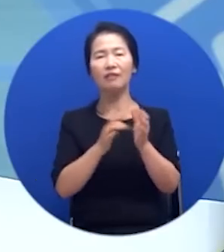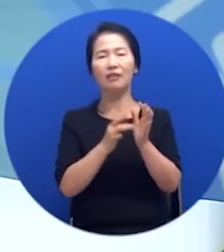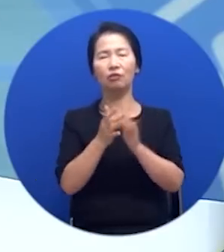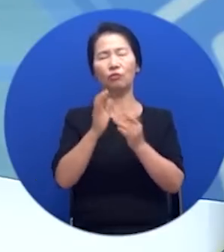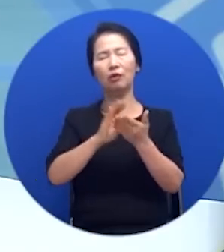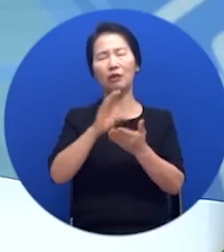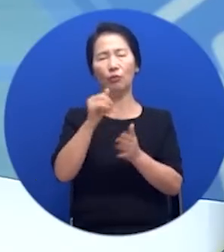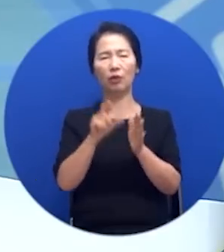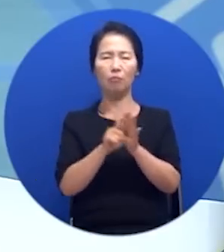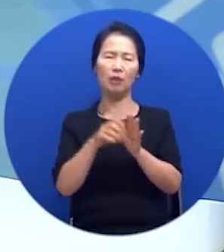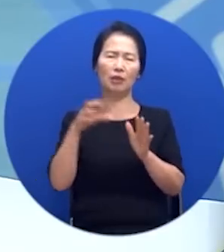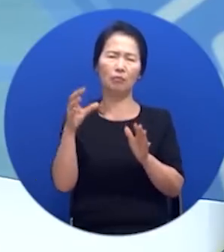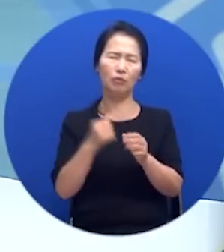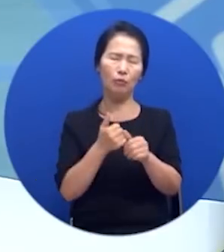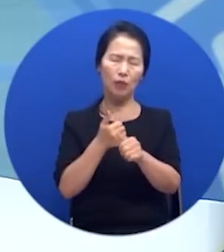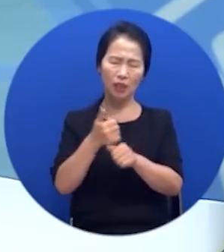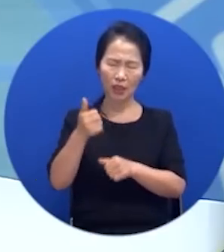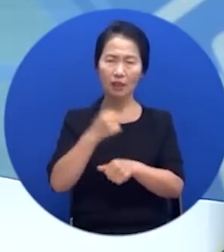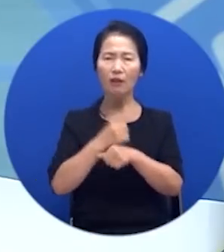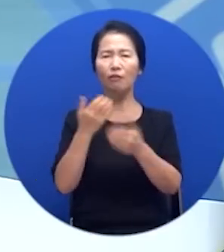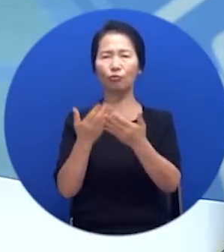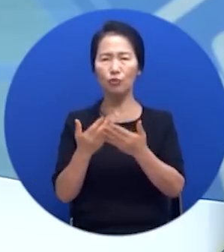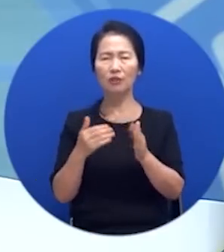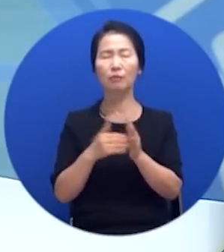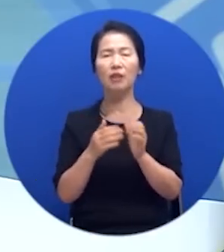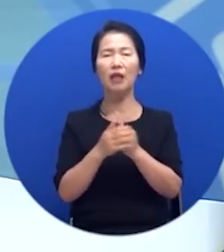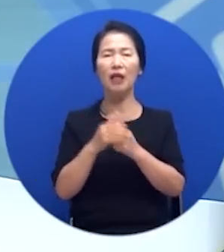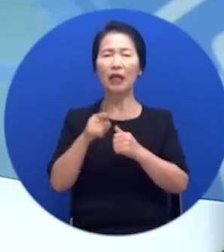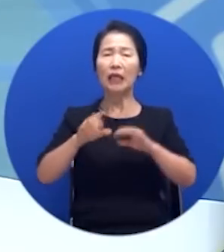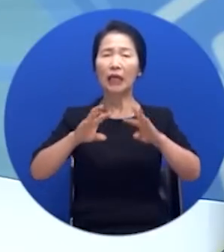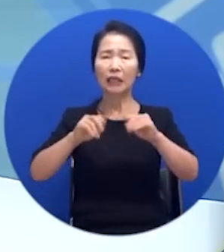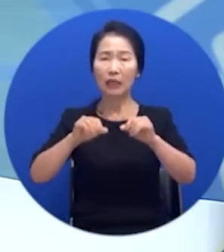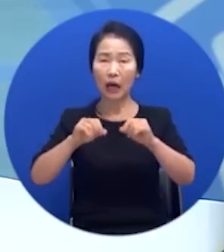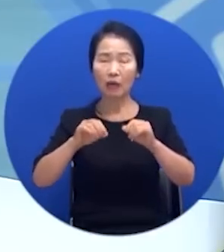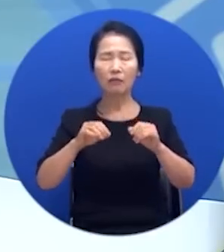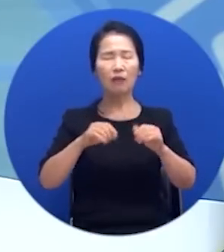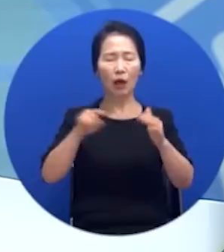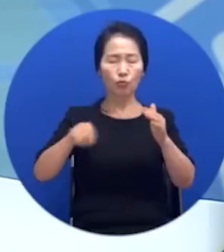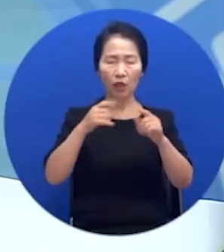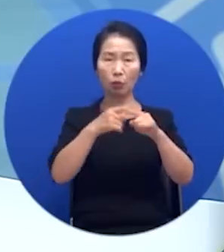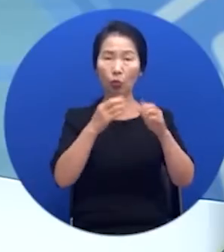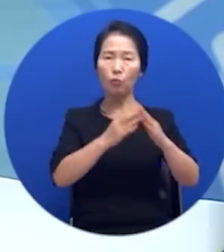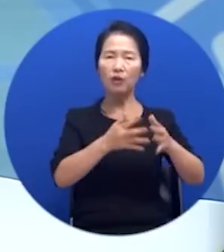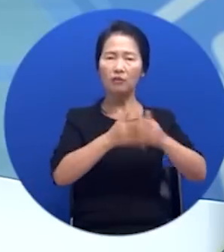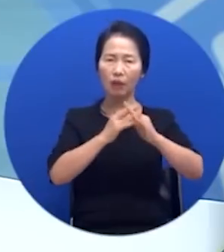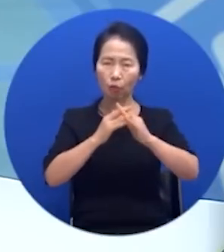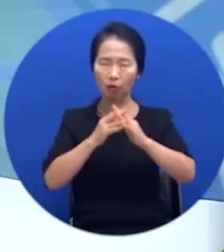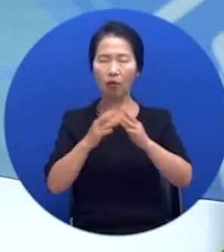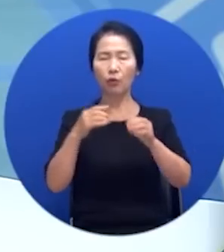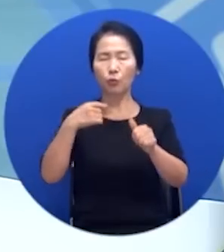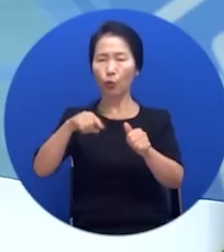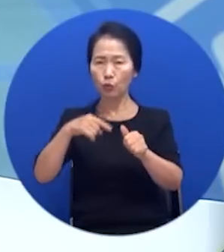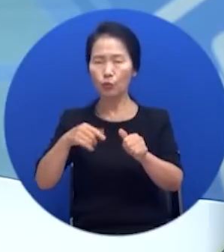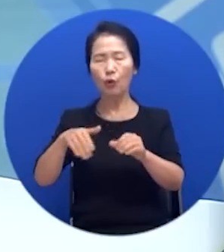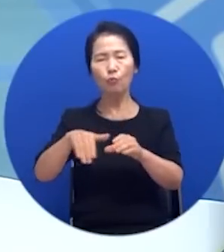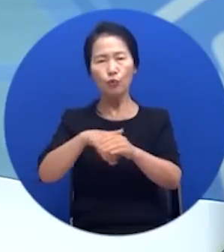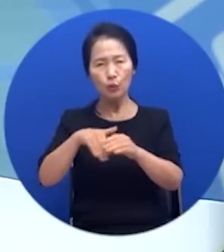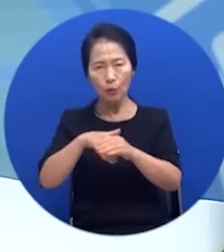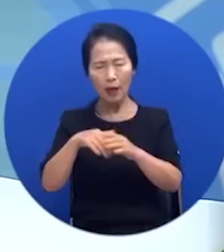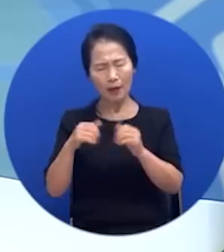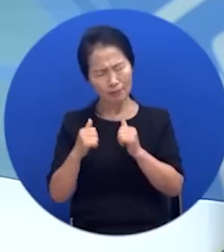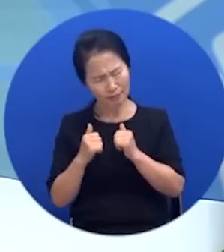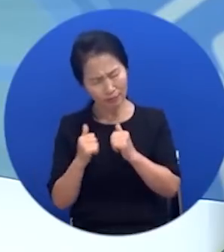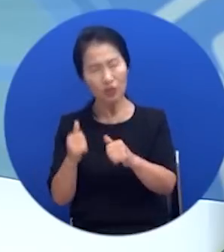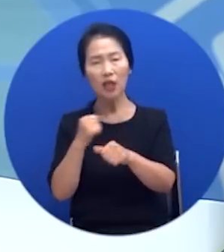믿음으로 이기게 하셨습니다. 이 땅에 교회를 세우시고 교육과 문화와